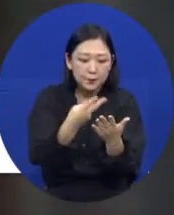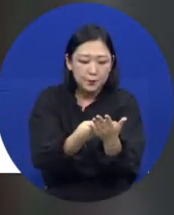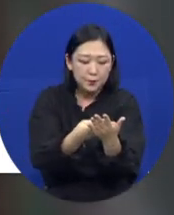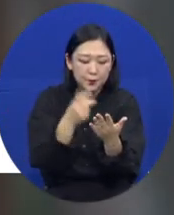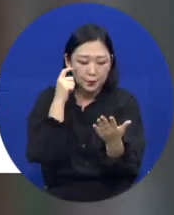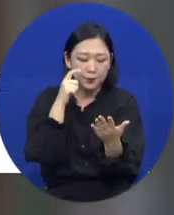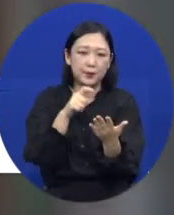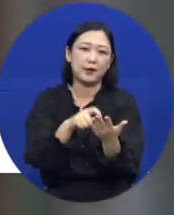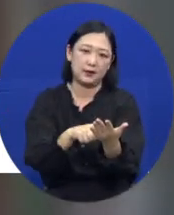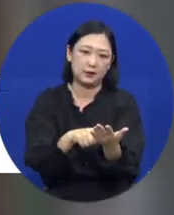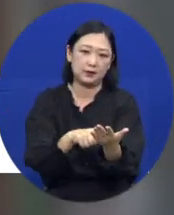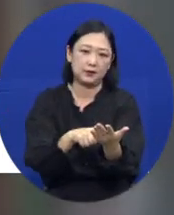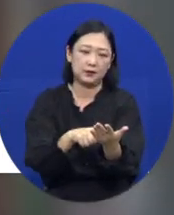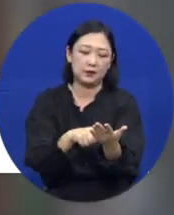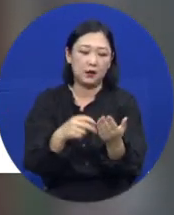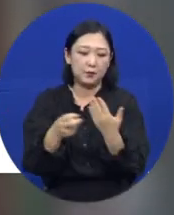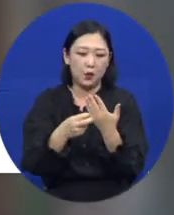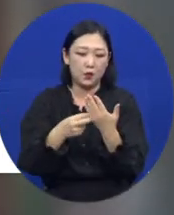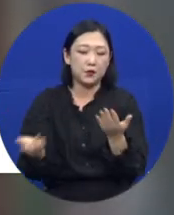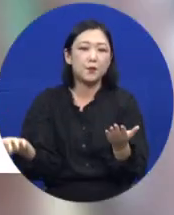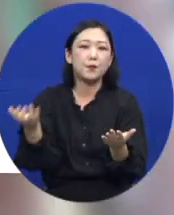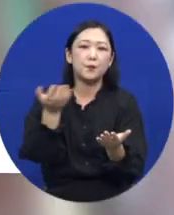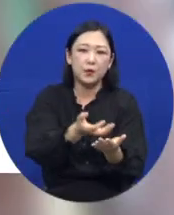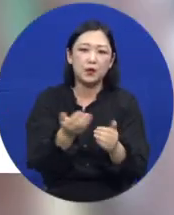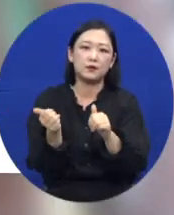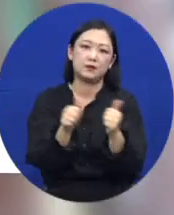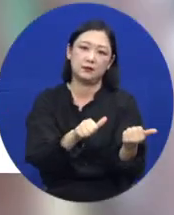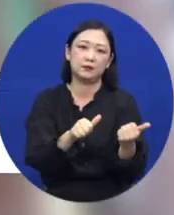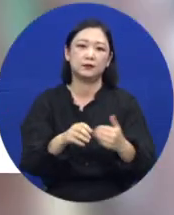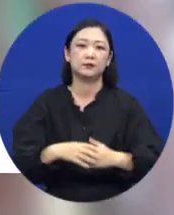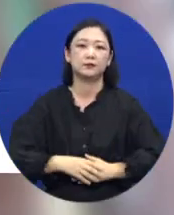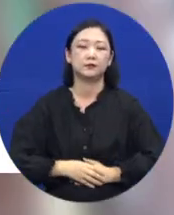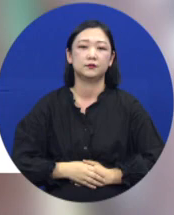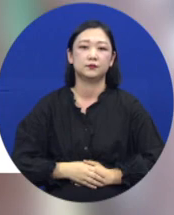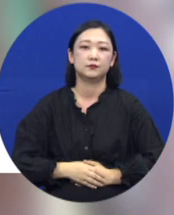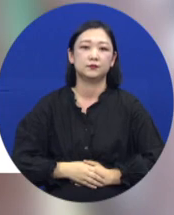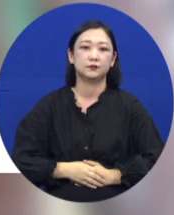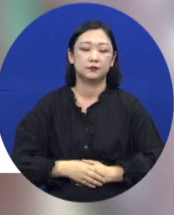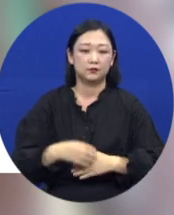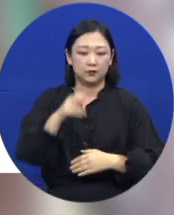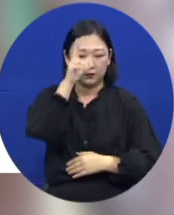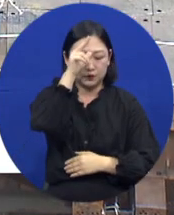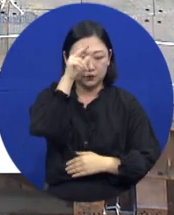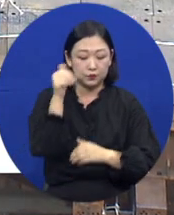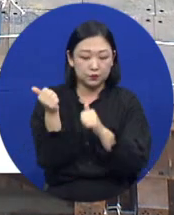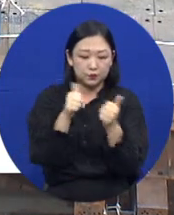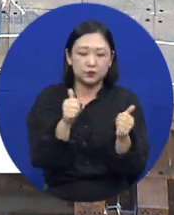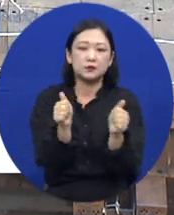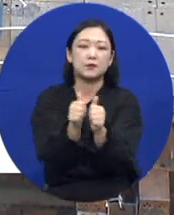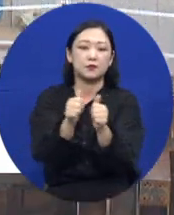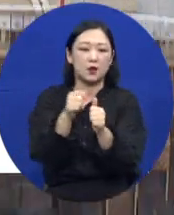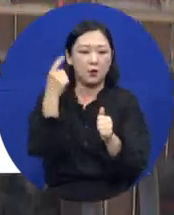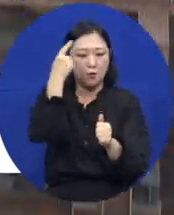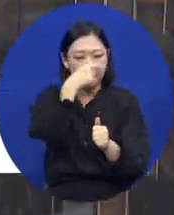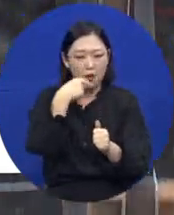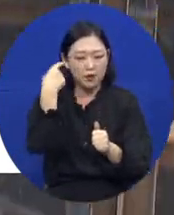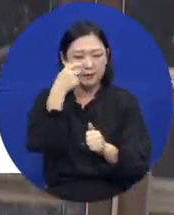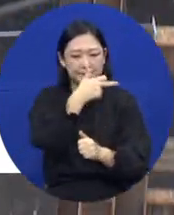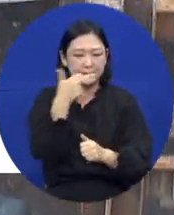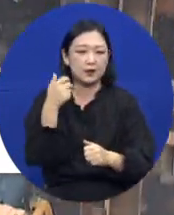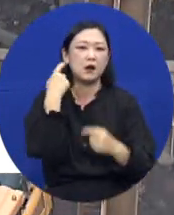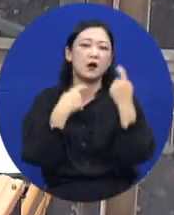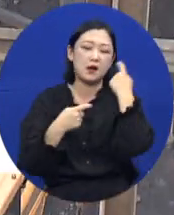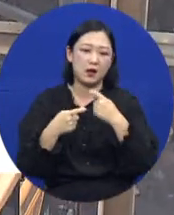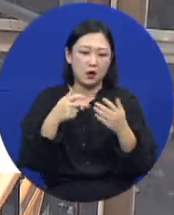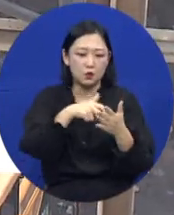공사장 인부 가 발견해 병원으로 옮겼으나 숨졌습니다 경찰은 숨진 남성의 머리를 크게 다친 것으로